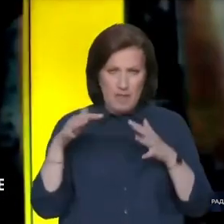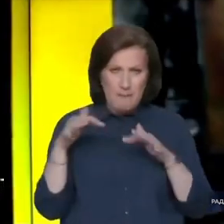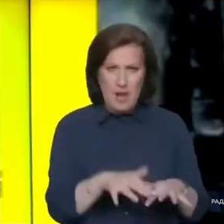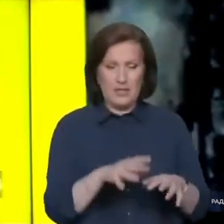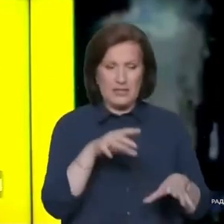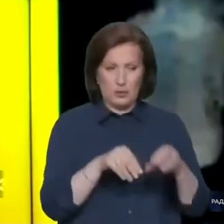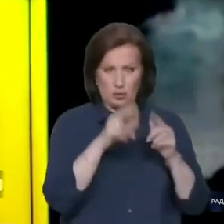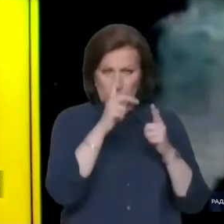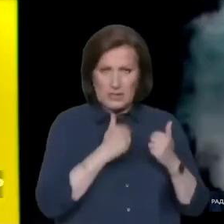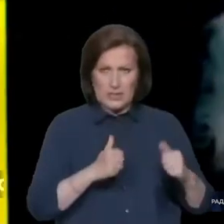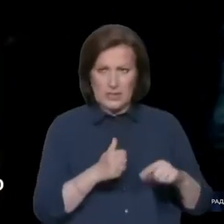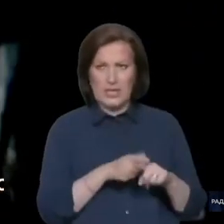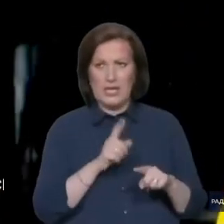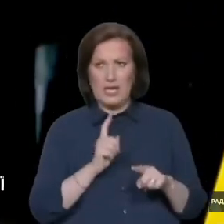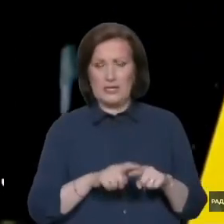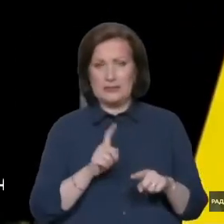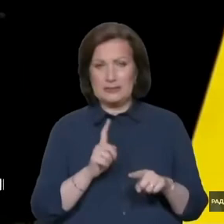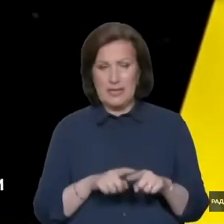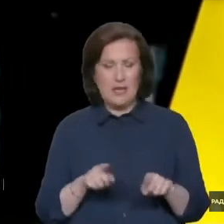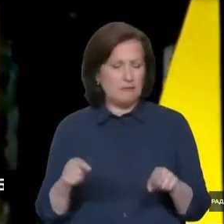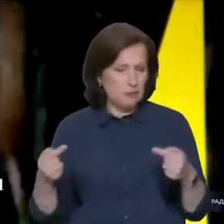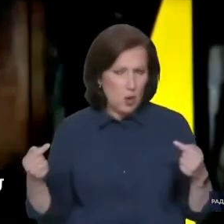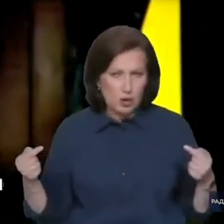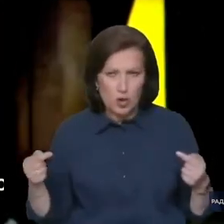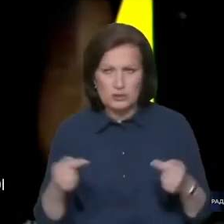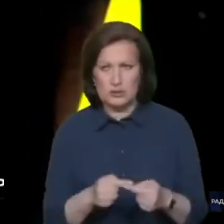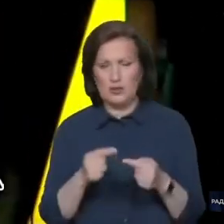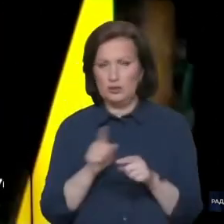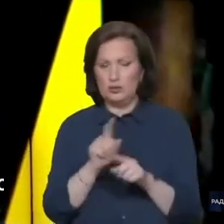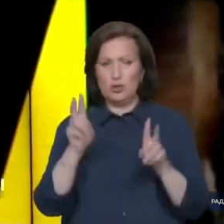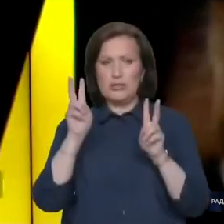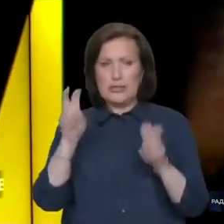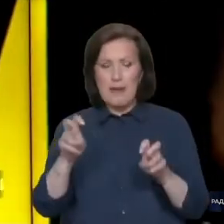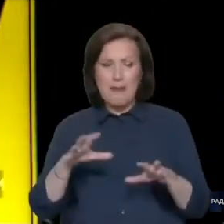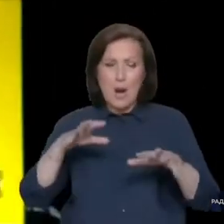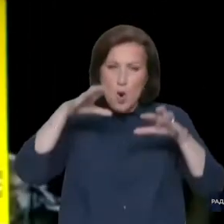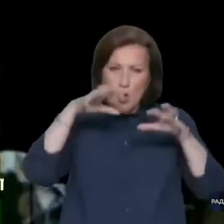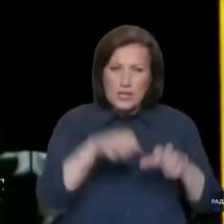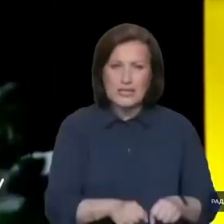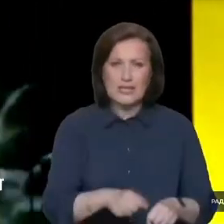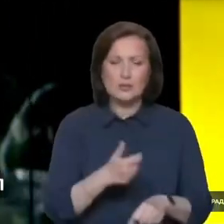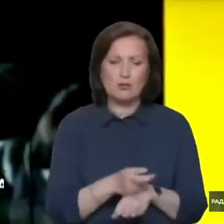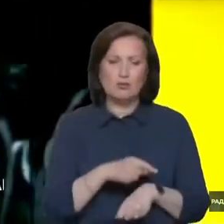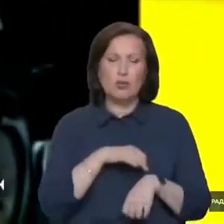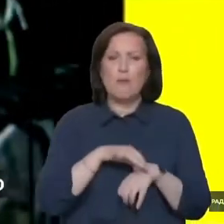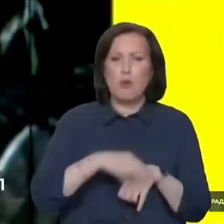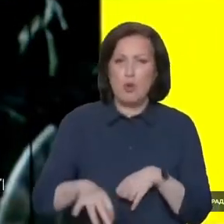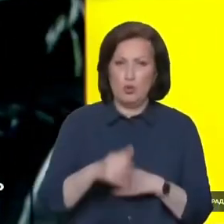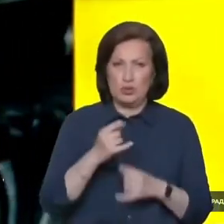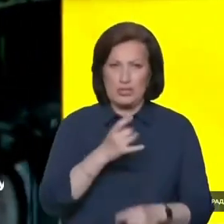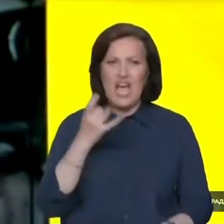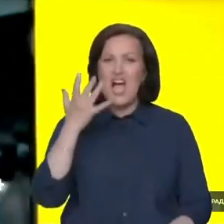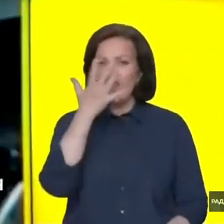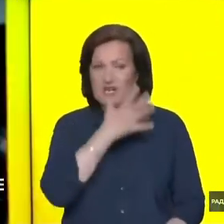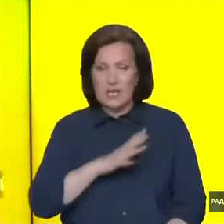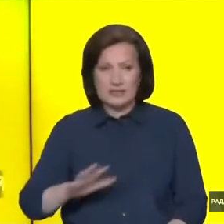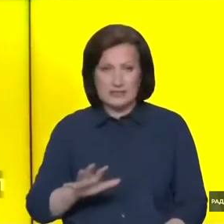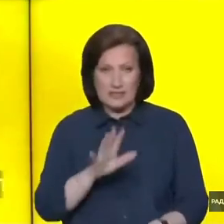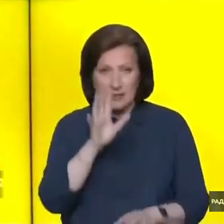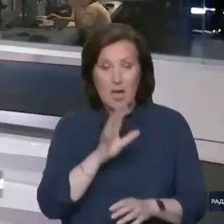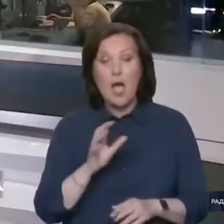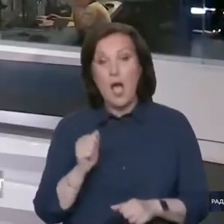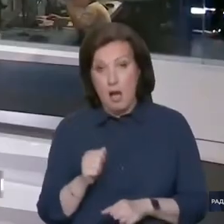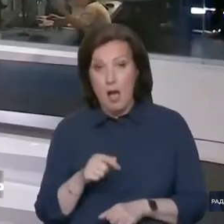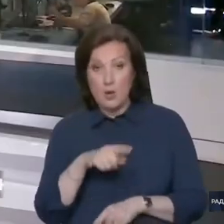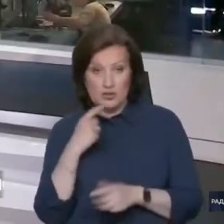країну. Це однозначно корелює з тим, що тема колоніалізму, вона дуже болюча для африканських країн. А Росія